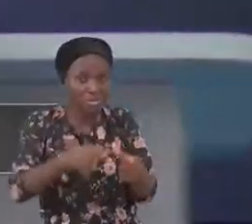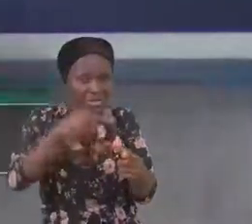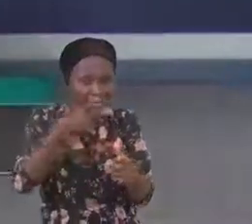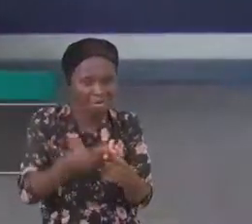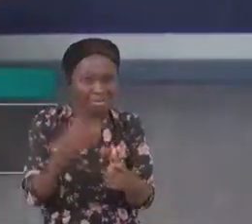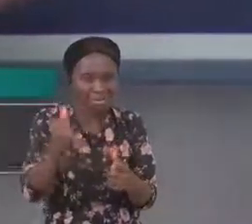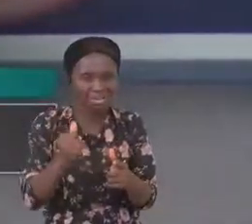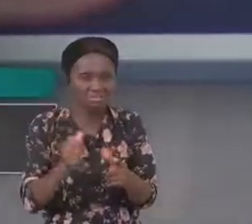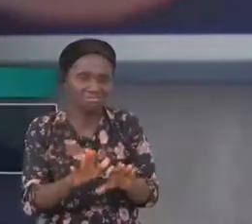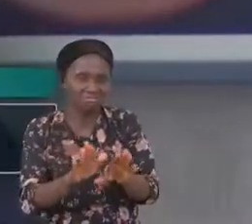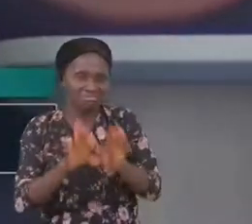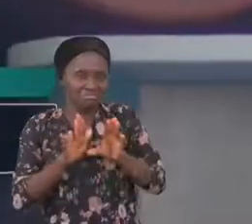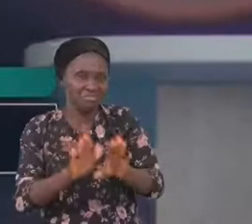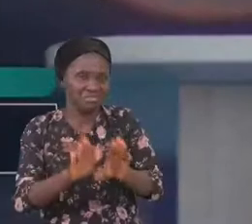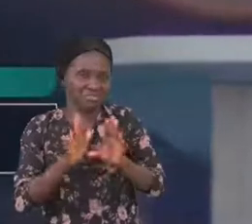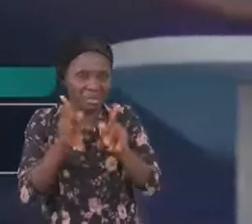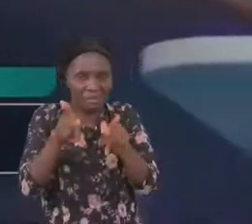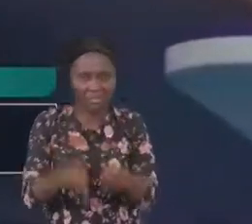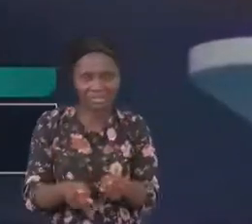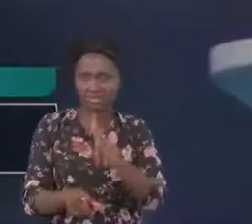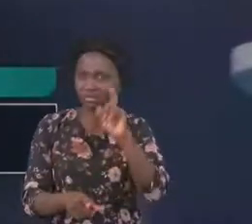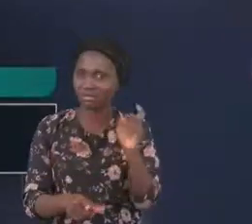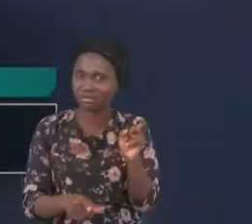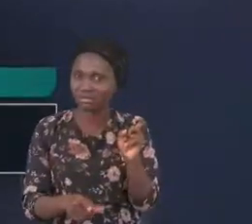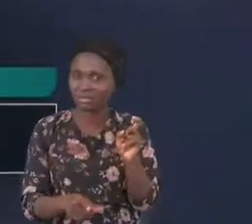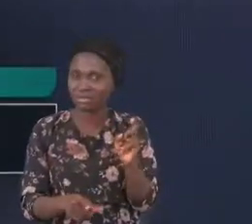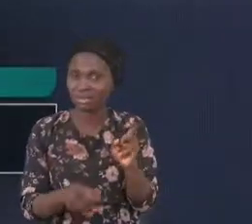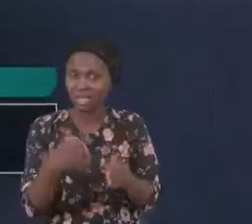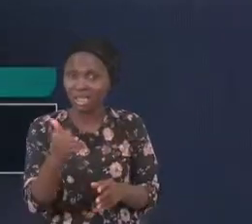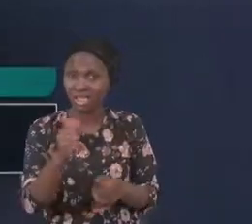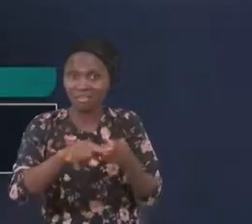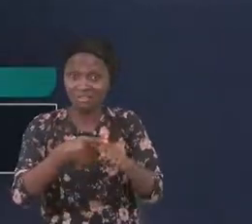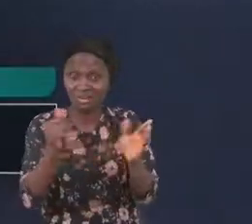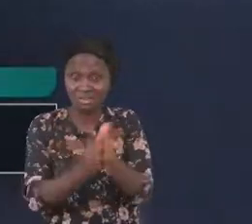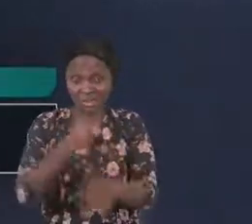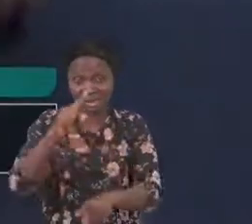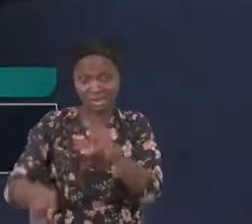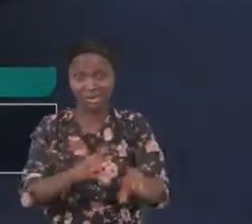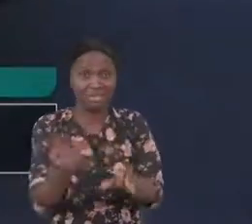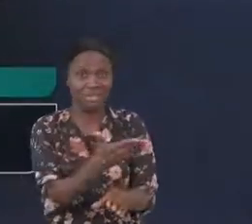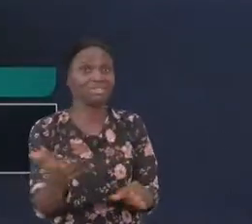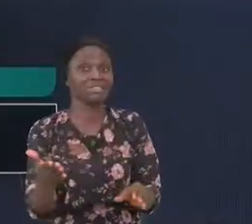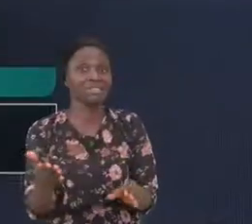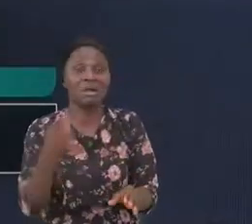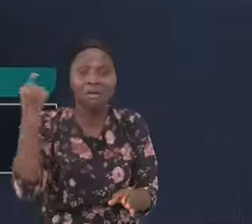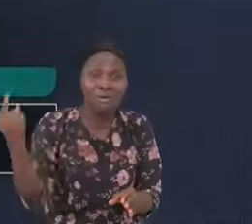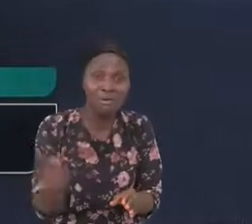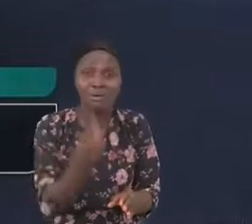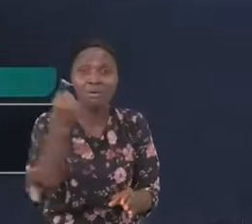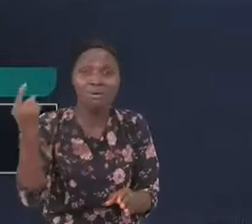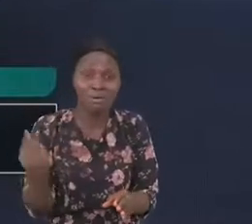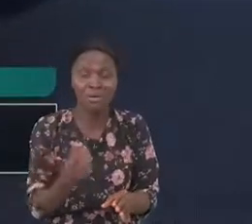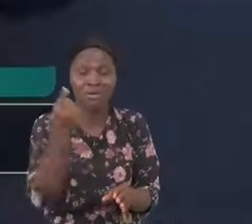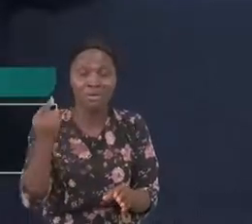Celui qui est poltron, il n'arrive pas à faire quoi que ce soit. Il y a toujours des difficultés là-bas. Il y a